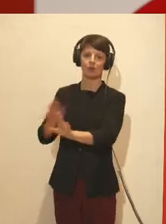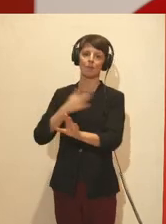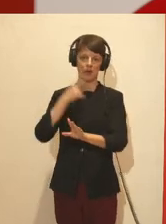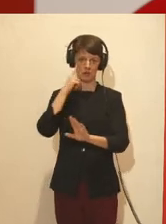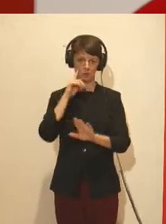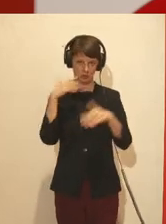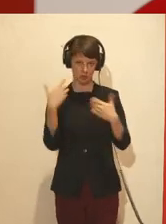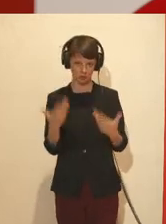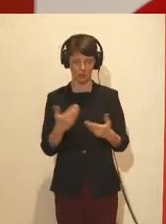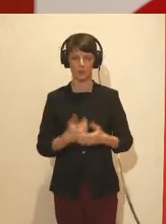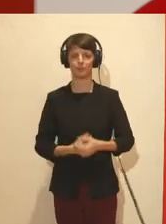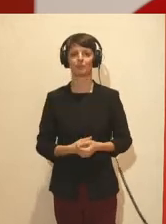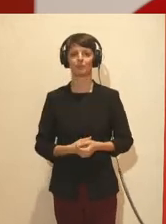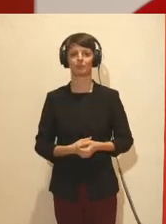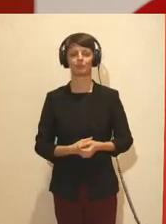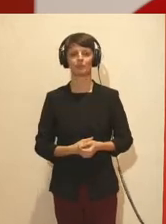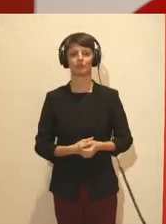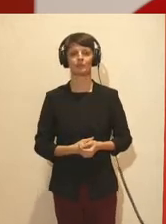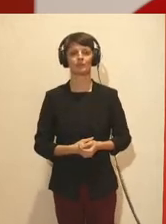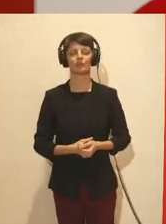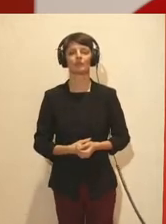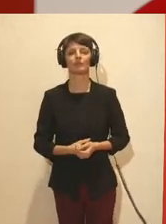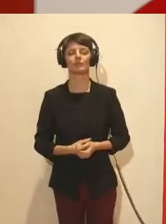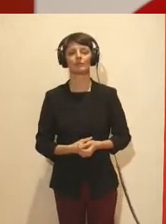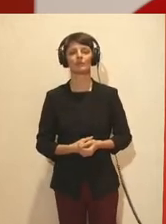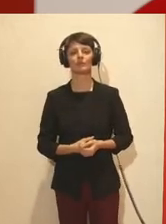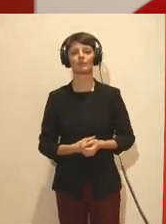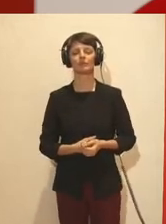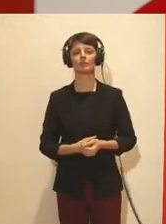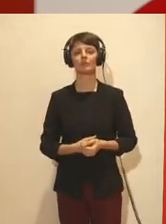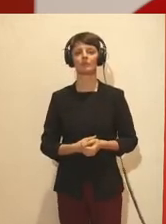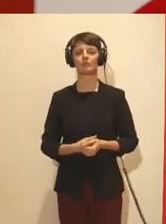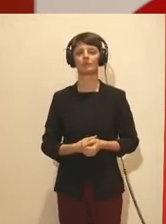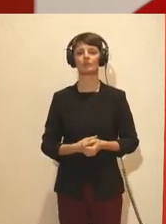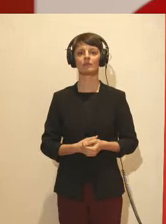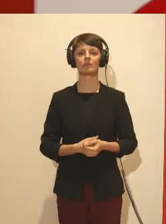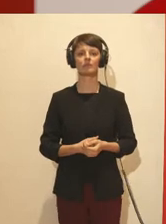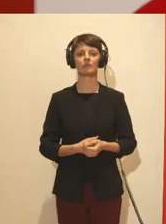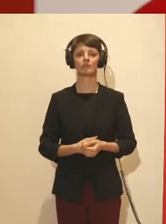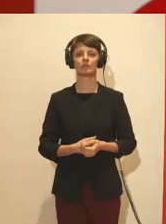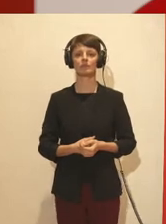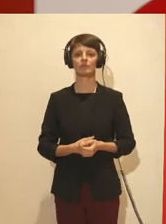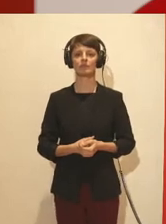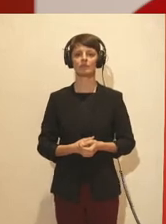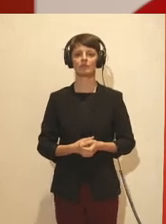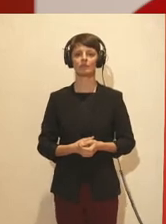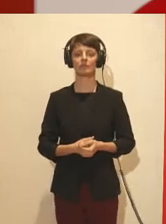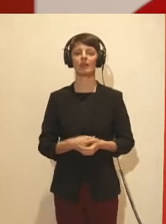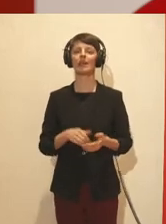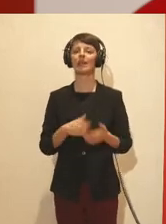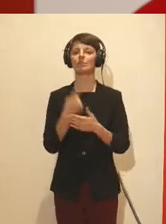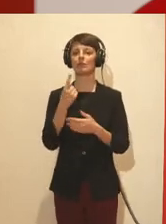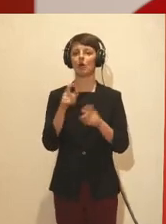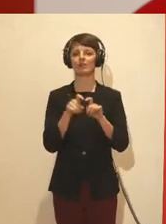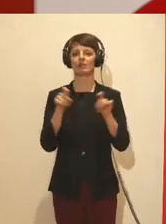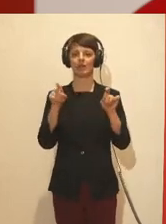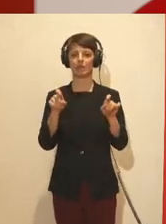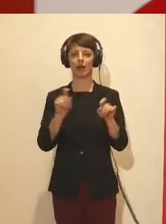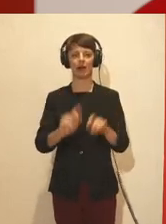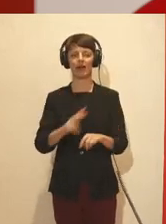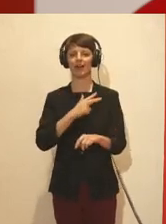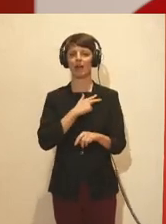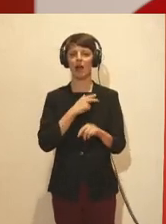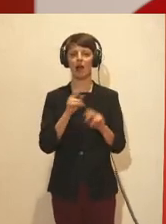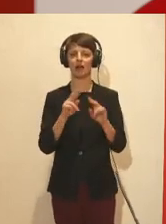überzeugung es gibt dann noch ein thema das auf der ebene der realen welt